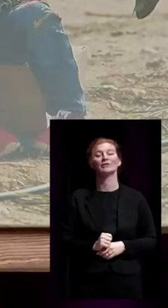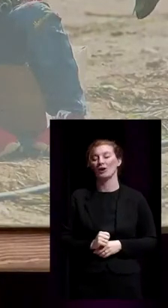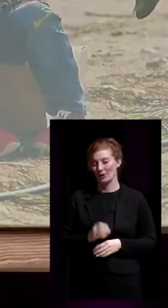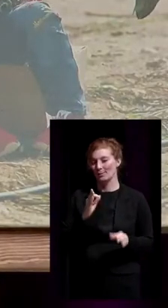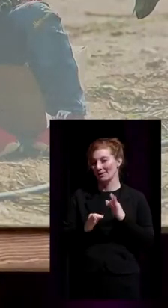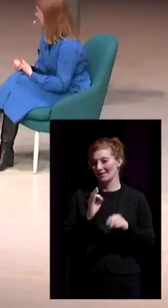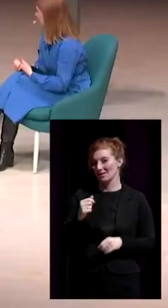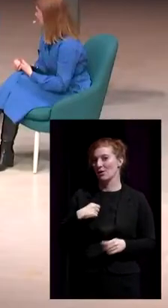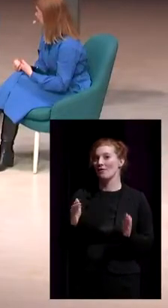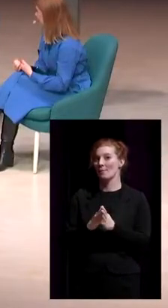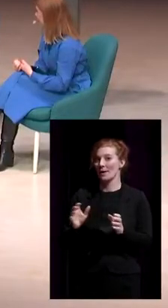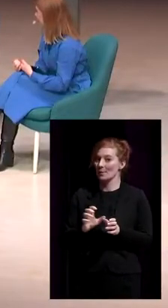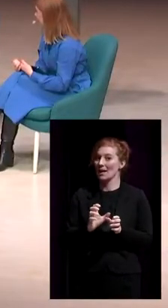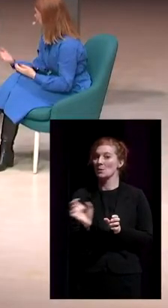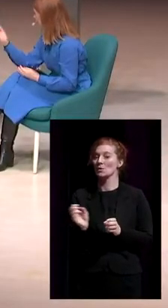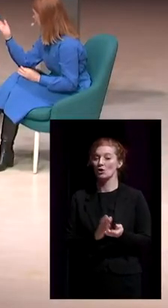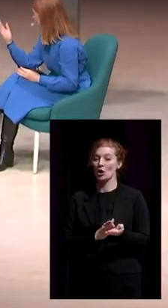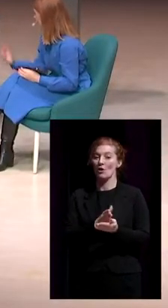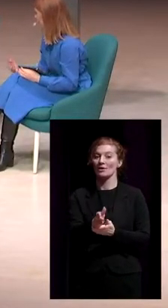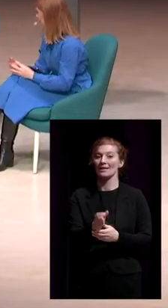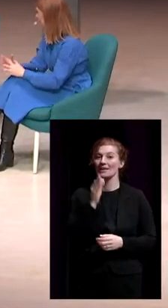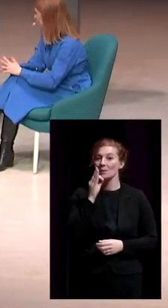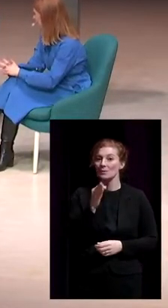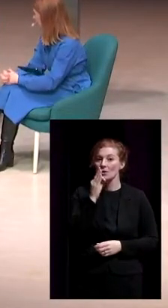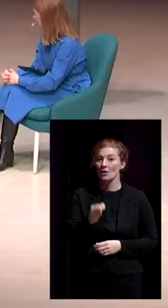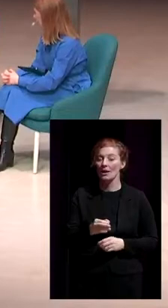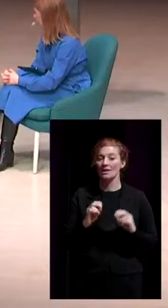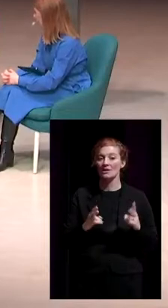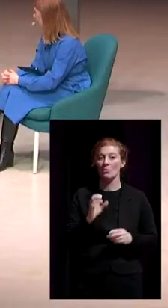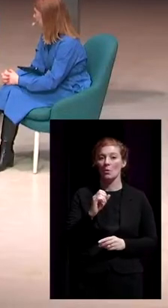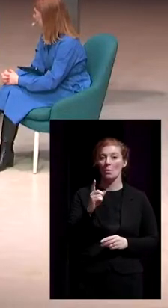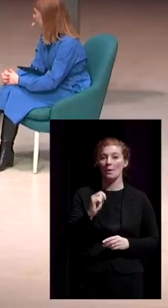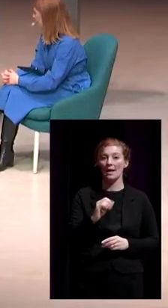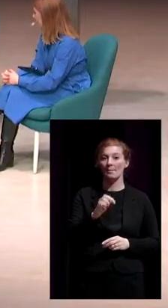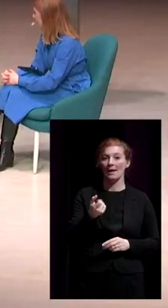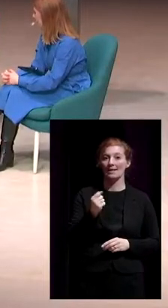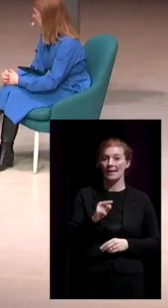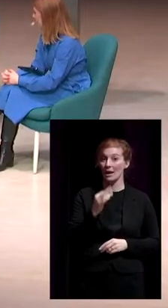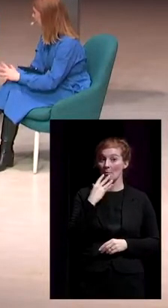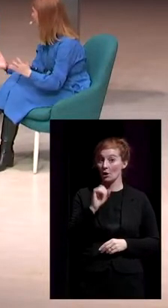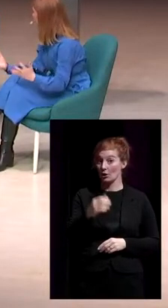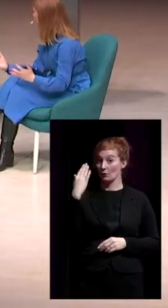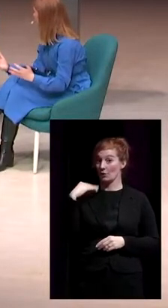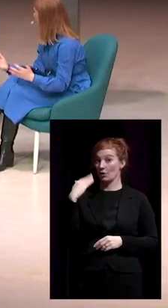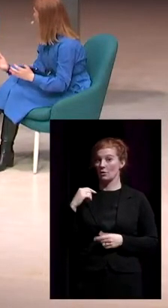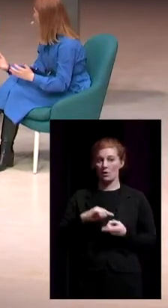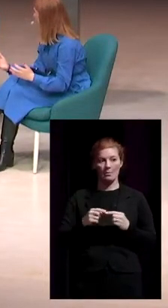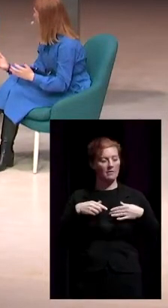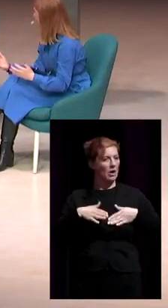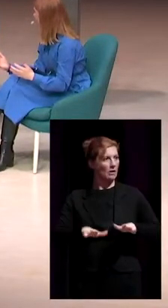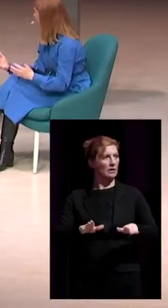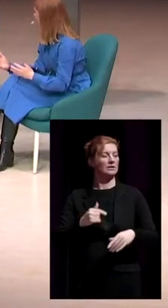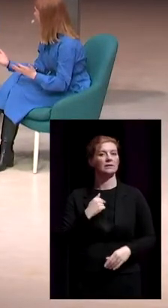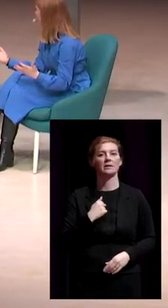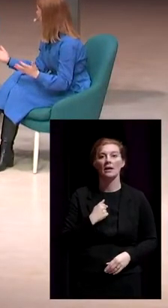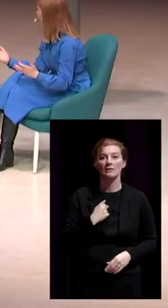här utskottsöverskridande utfrågningen som Ole Petter pratade om här. Och minns verkligen hur förvånad jag blev över att det här